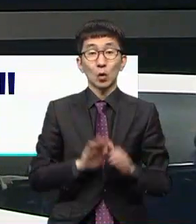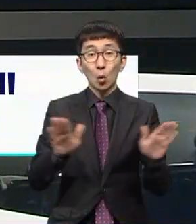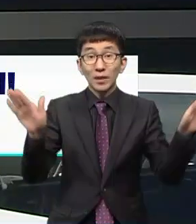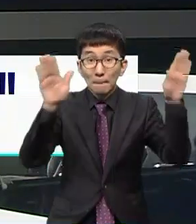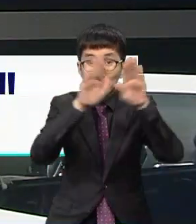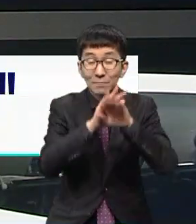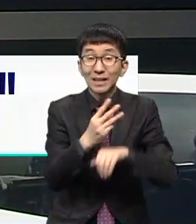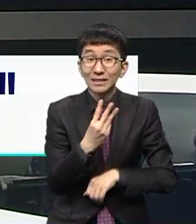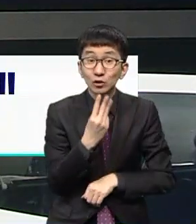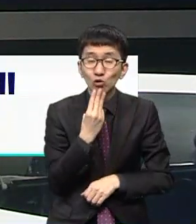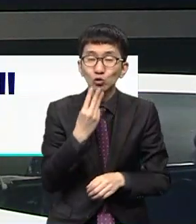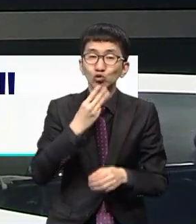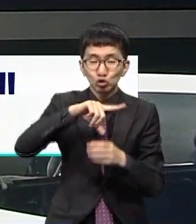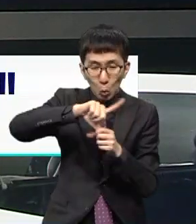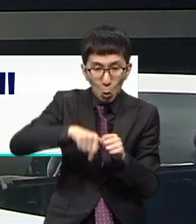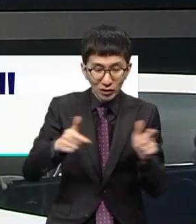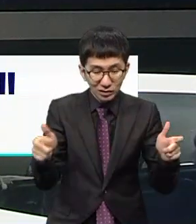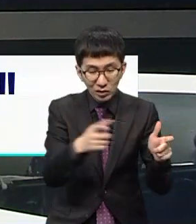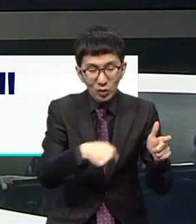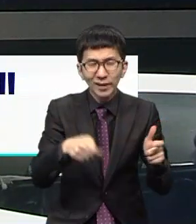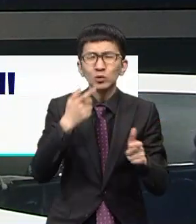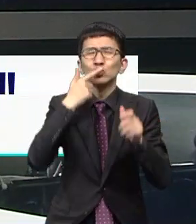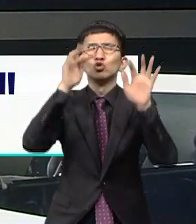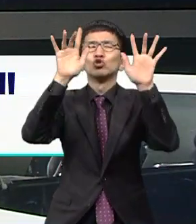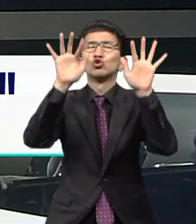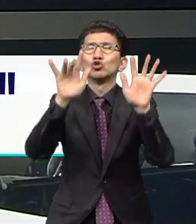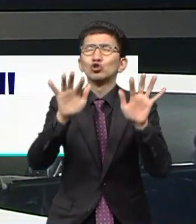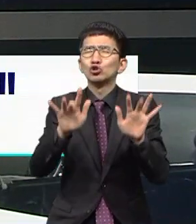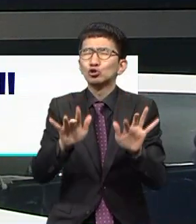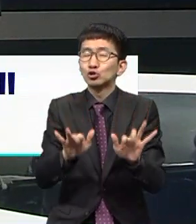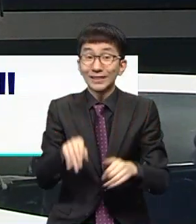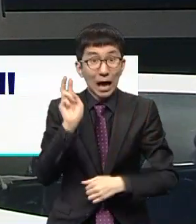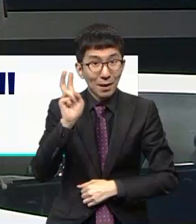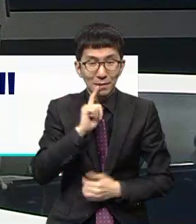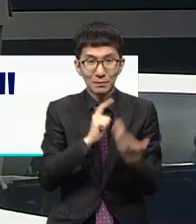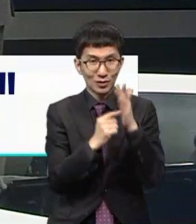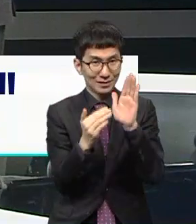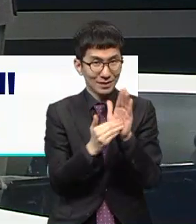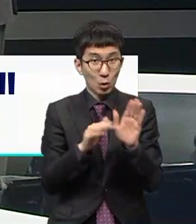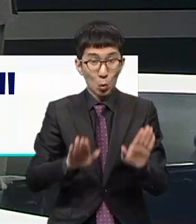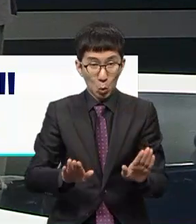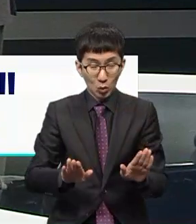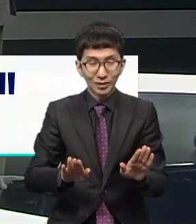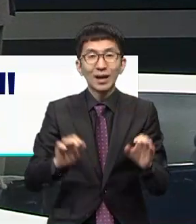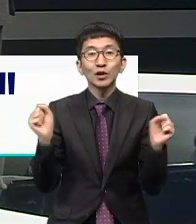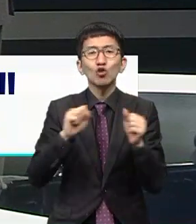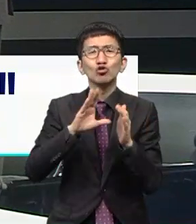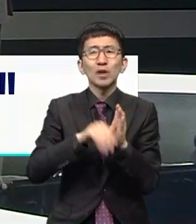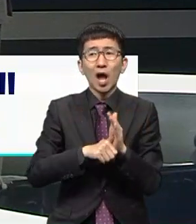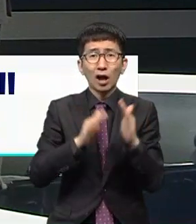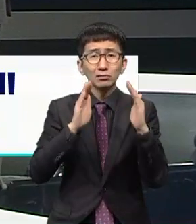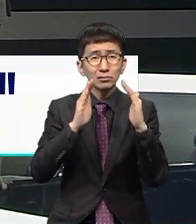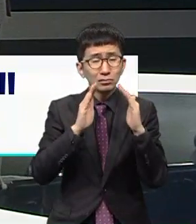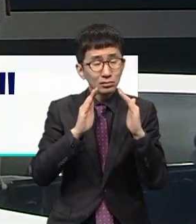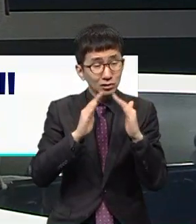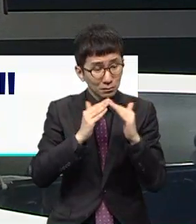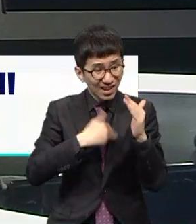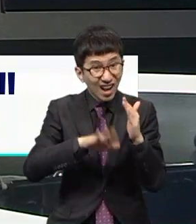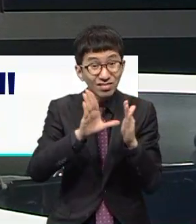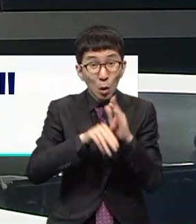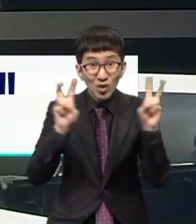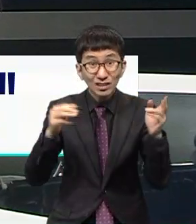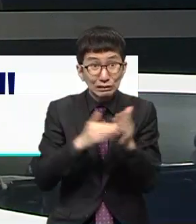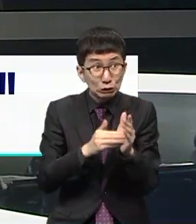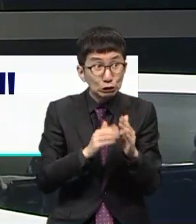네, 오늘 저녁 서울과 수도권을 중심으로 많은 눈이 올 거라는 예보가 있었습니다. 올겨울에는 하필 퇴근 시간에 맞춰서 쏟아진